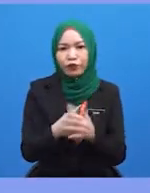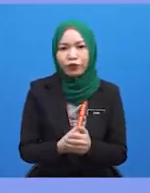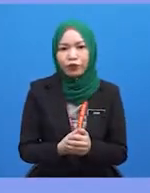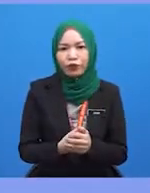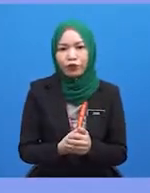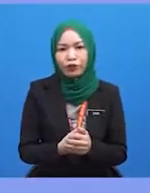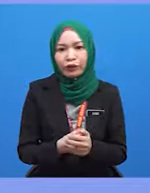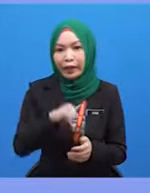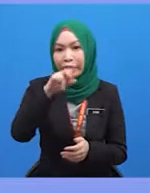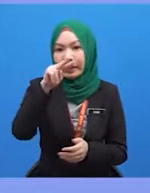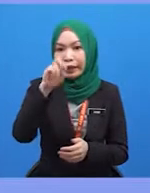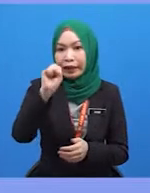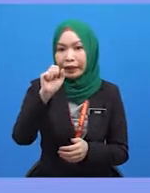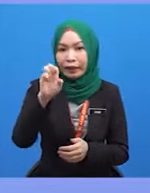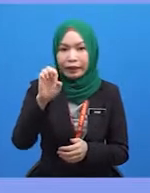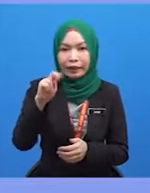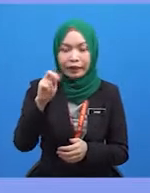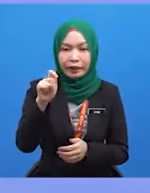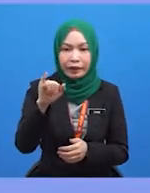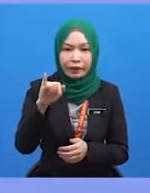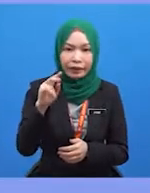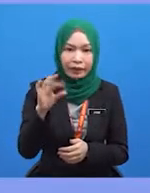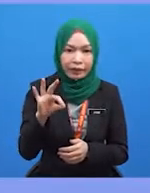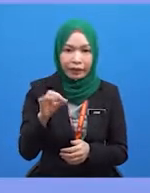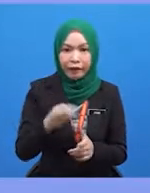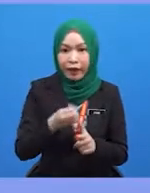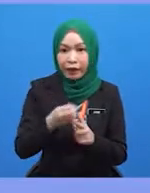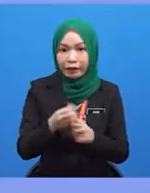insentif atau galakan kerajaan.